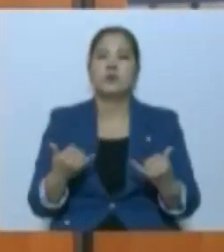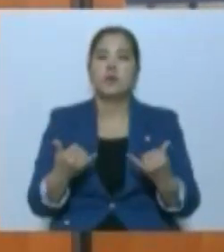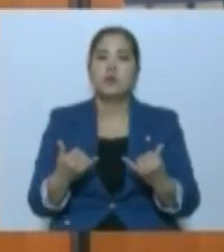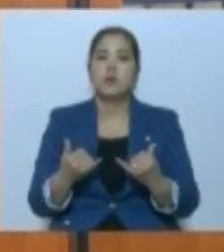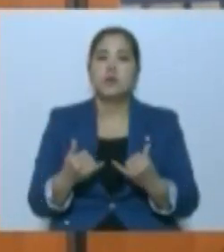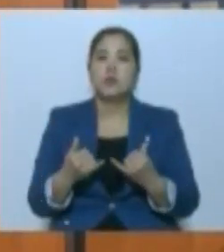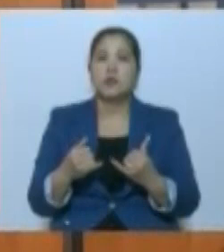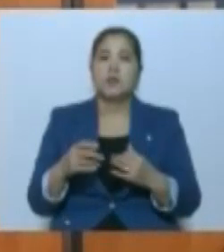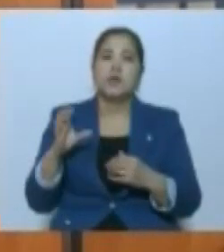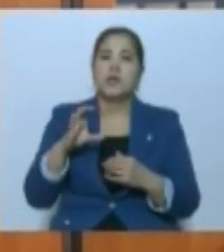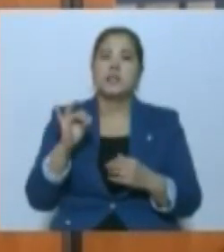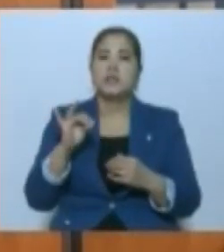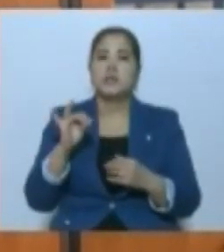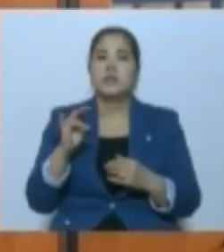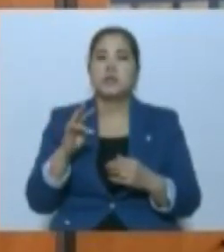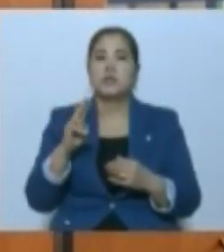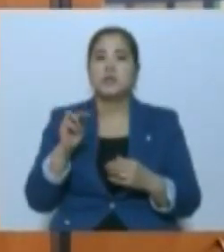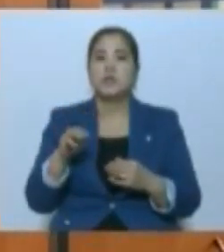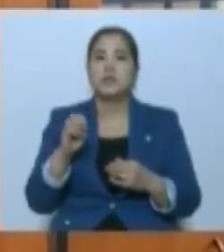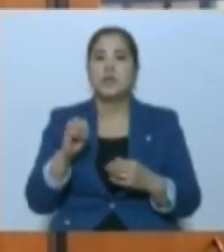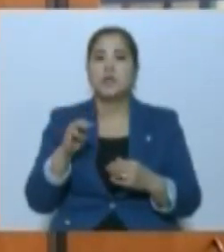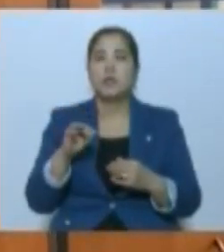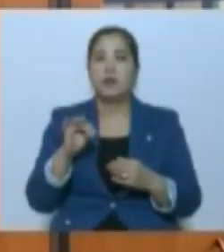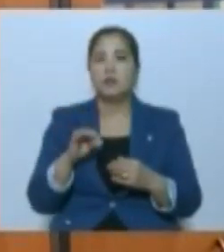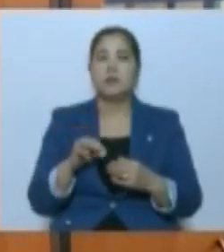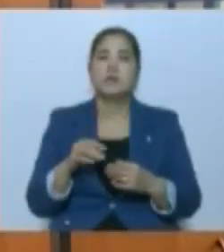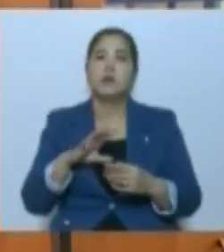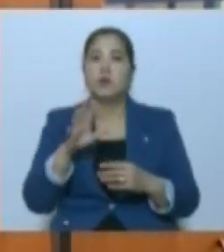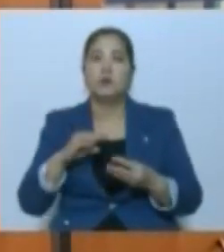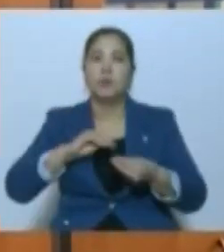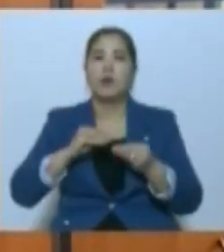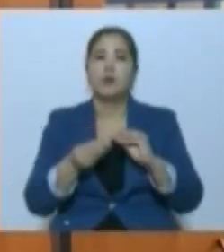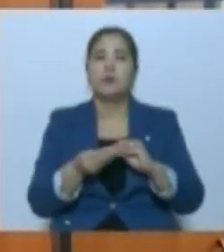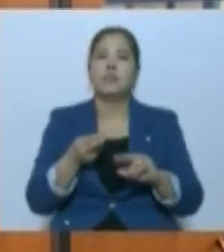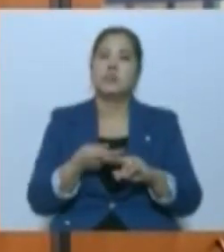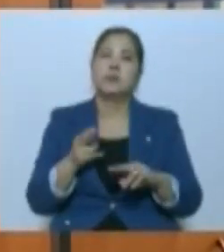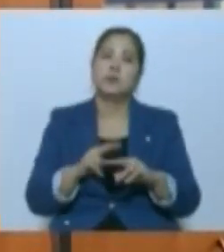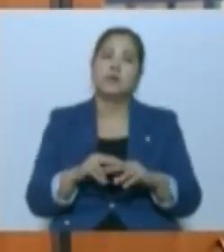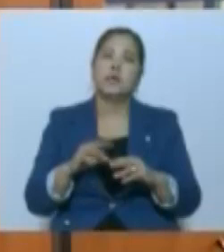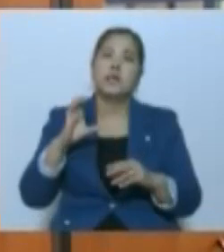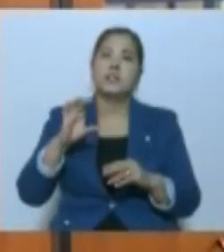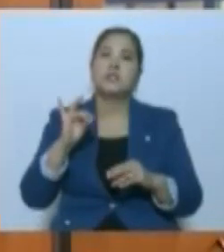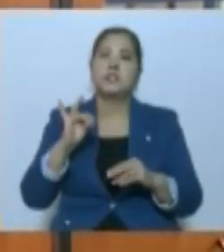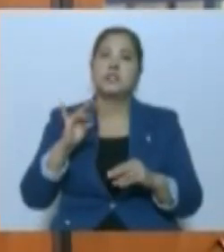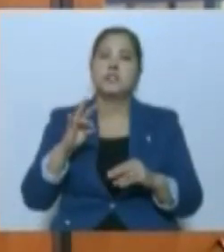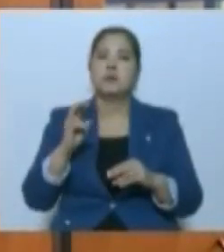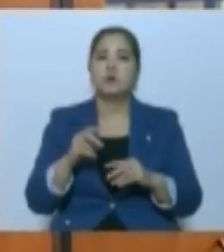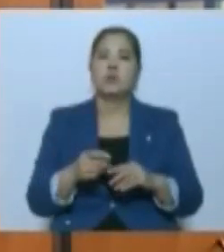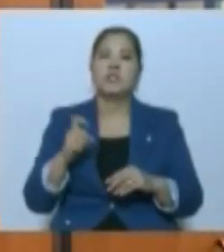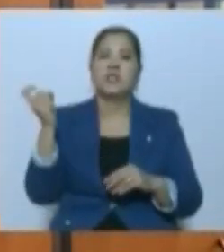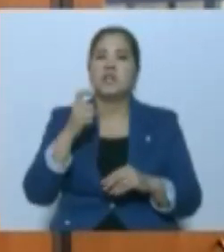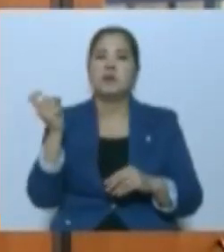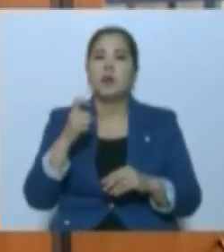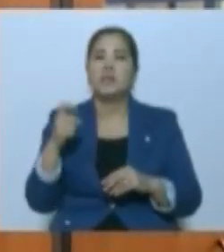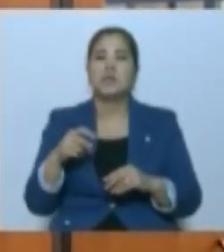ол синтетикалық есірткі. Ол бүгін таңда заманауи проблема, өткені өзі синтетиканың өзі ол химиялық зат.